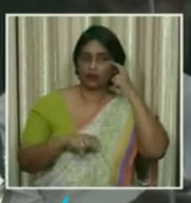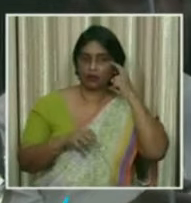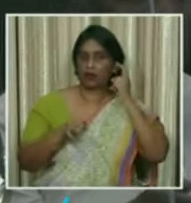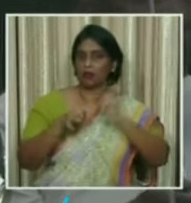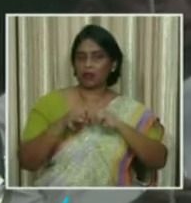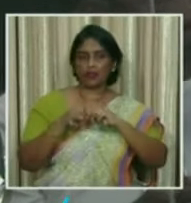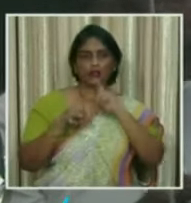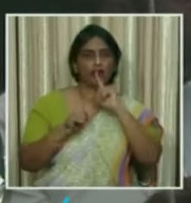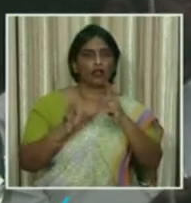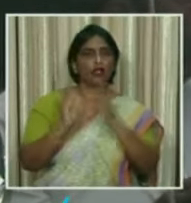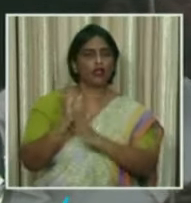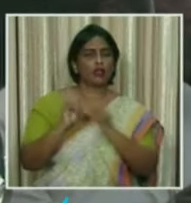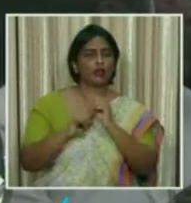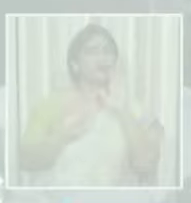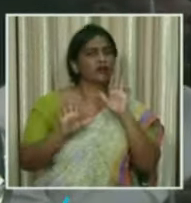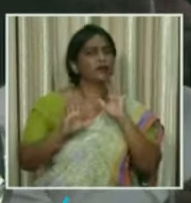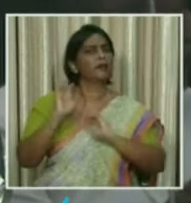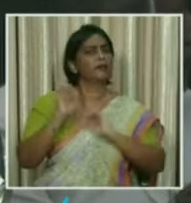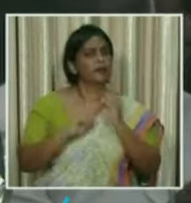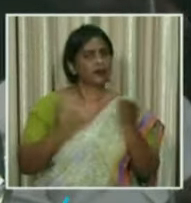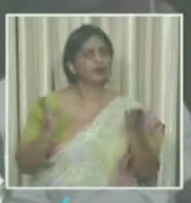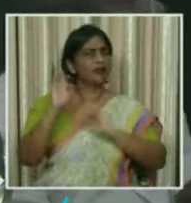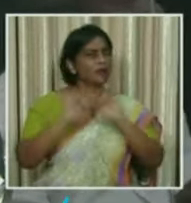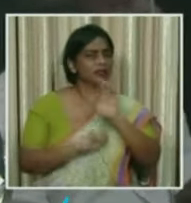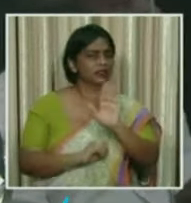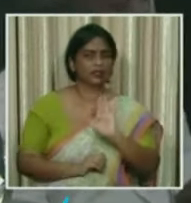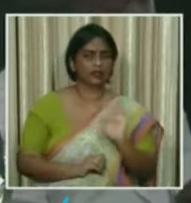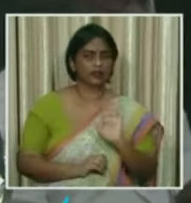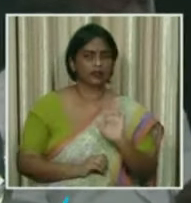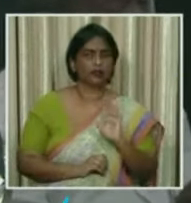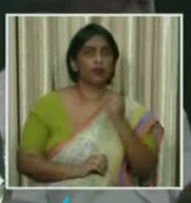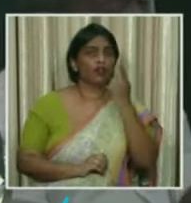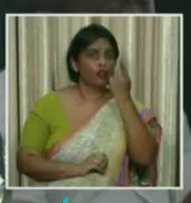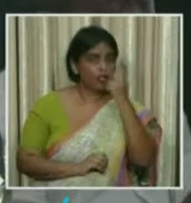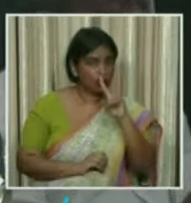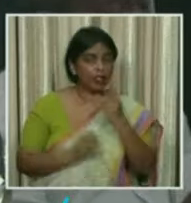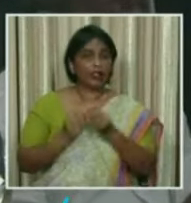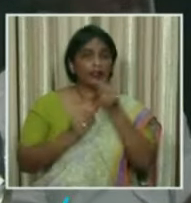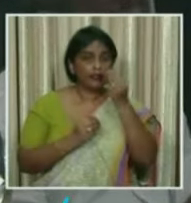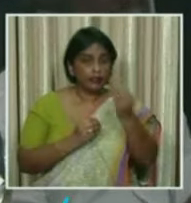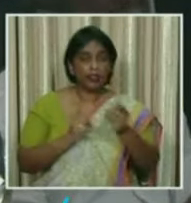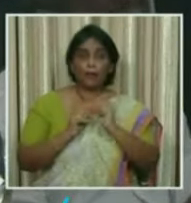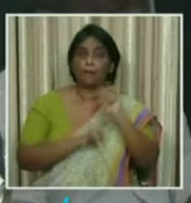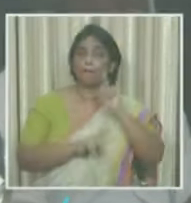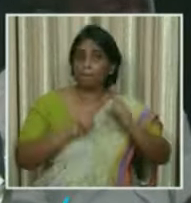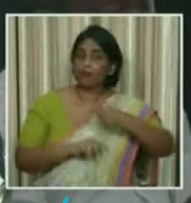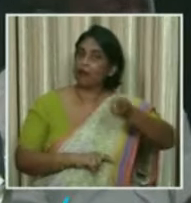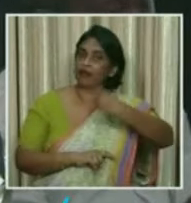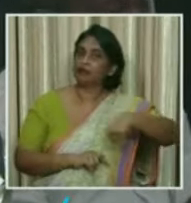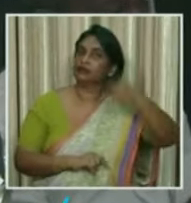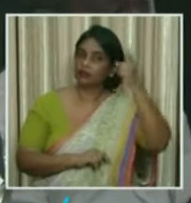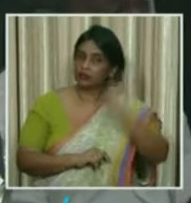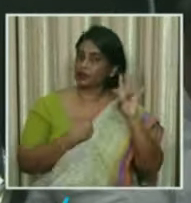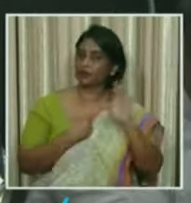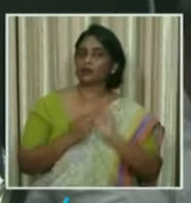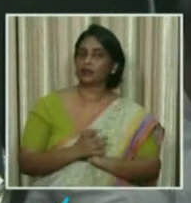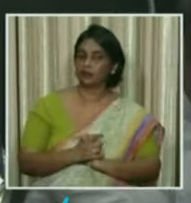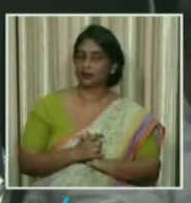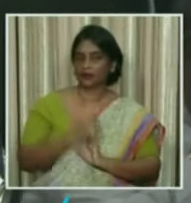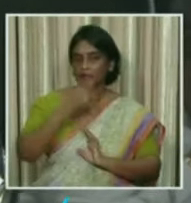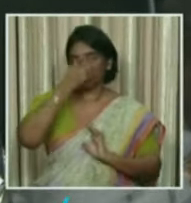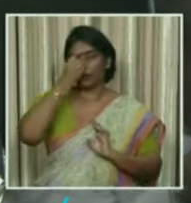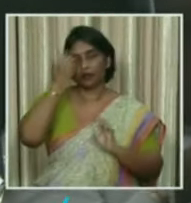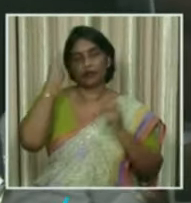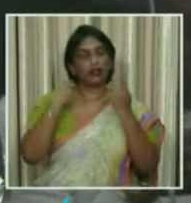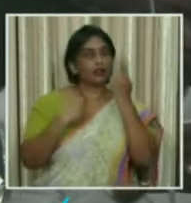ගරු මන්ත්‍රීතුමා කිව්වෙත් 9%යි කියලා. 9% නෙමෙයි 12%ක් දෙනවා කියලා පාර්ලිමේන්තුවේ එකඟ වුණා. 2025 දක්වා